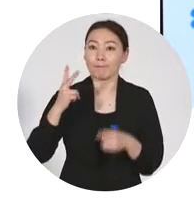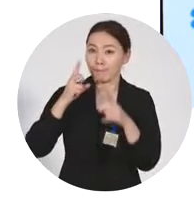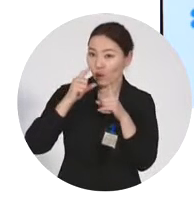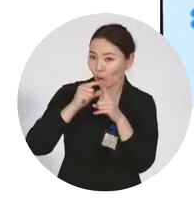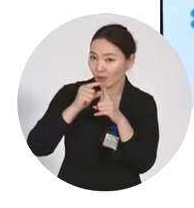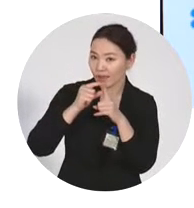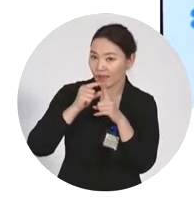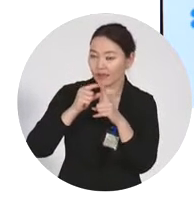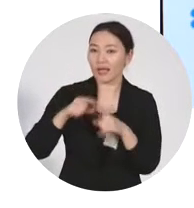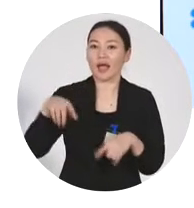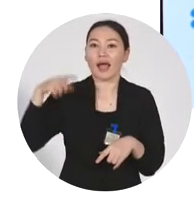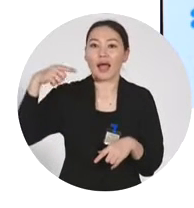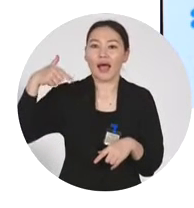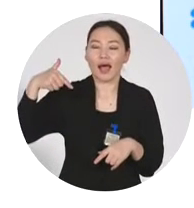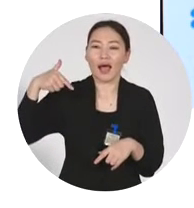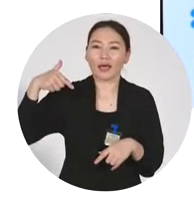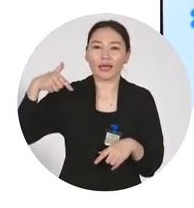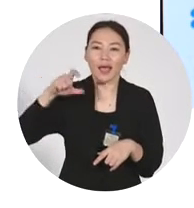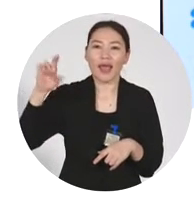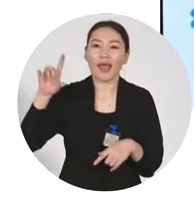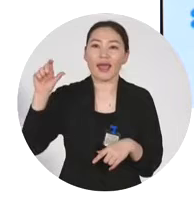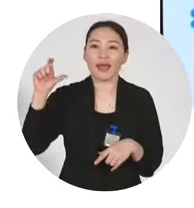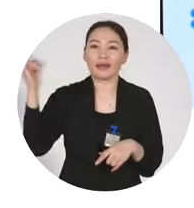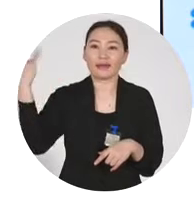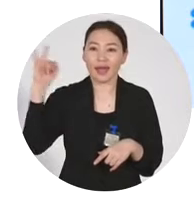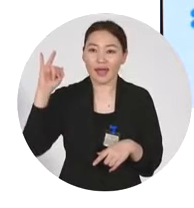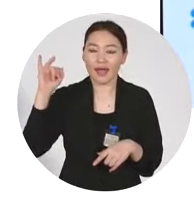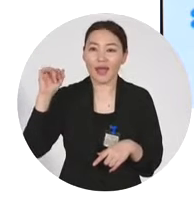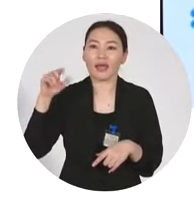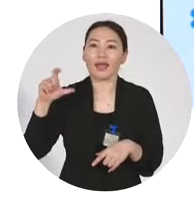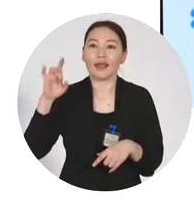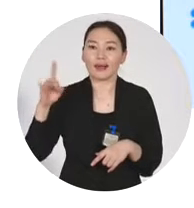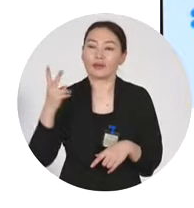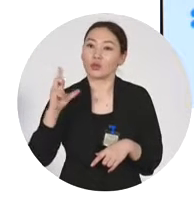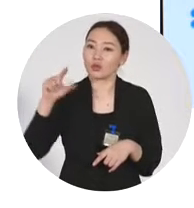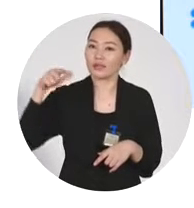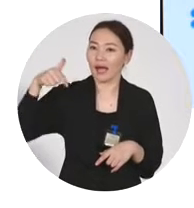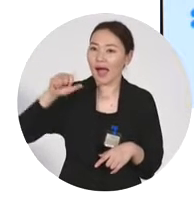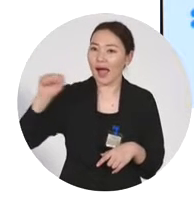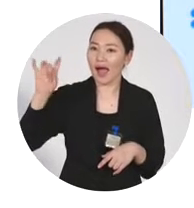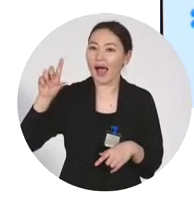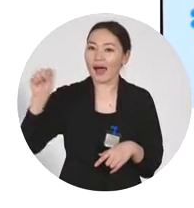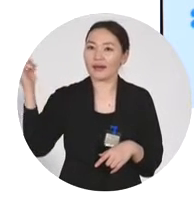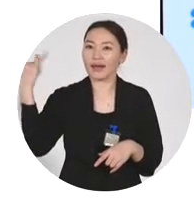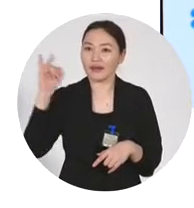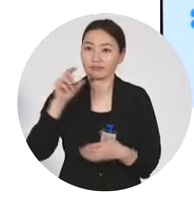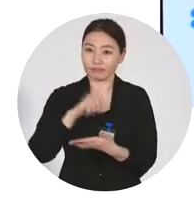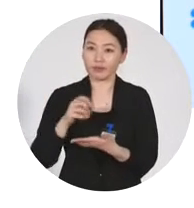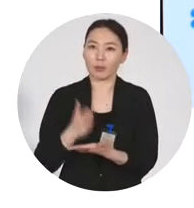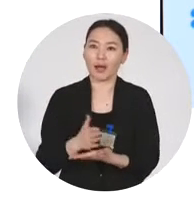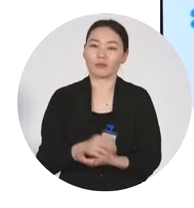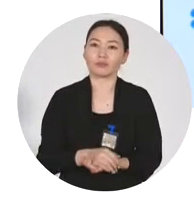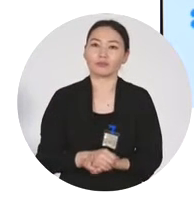гэрэ гэж бичдэг. За за дараагийн нөхцөл бол шаардан үсгийн ачийн